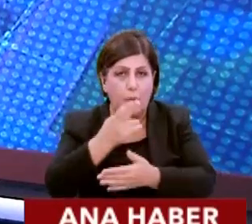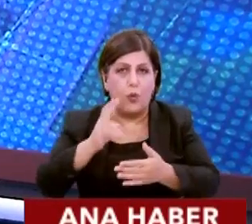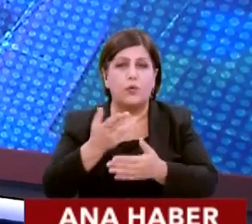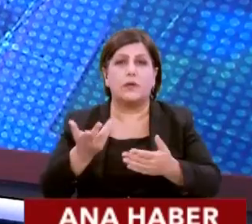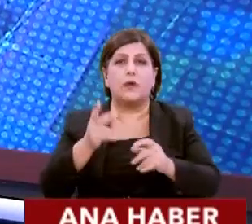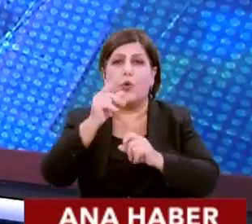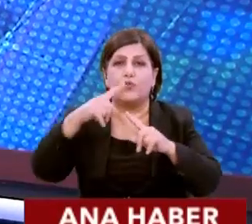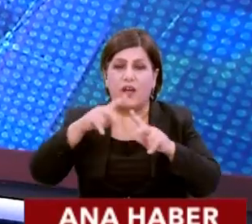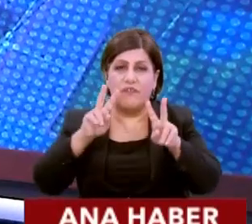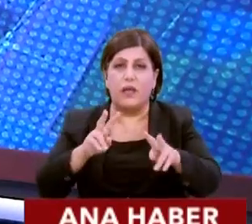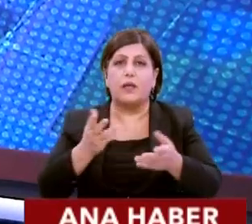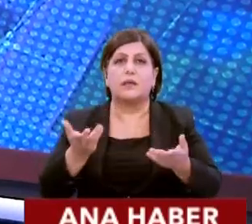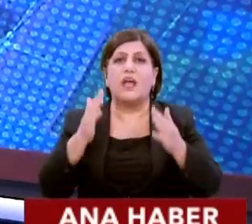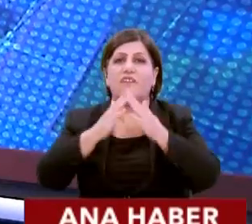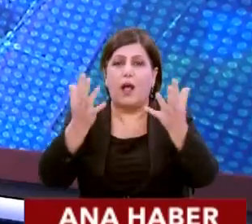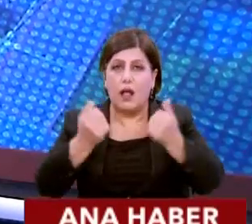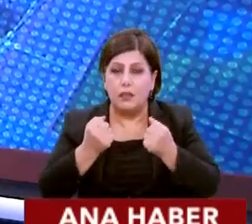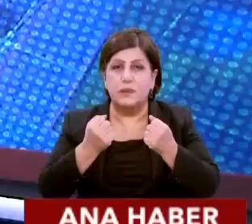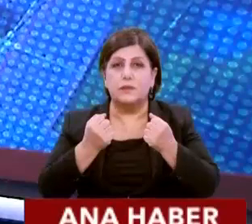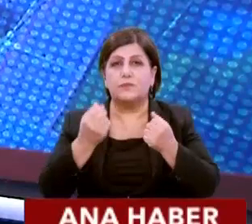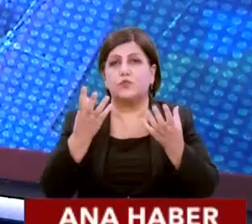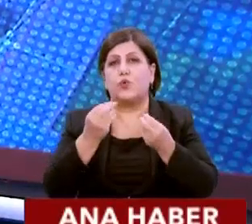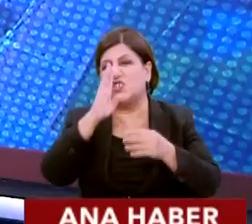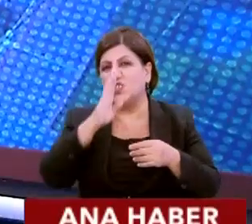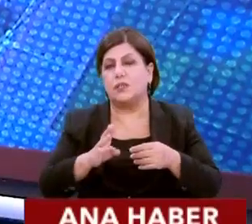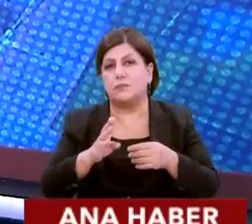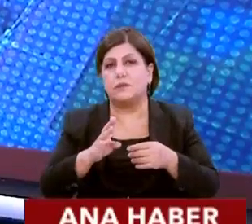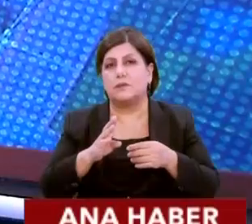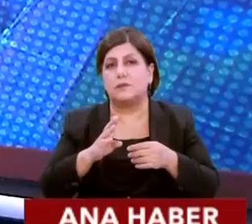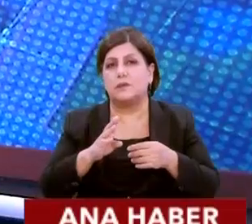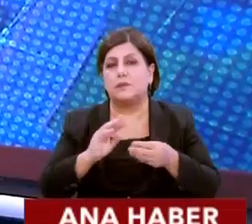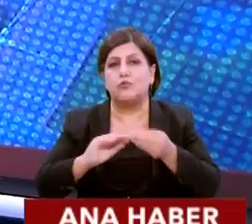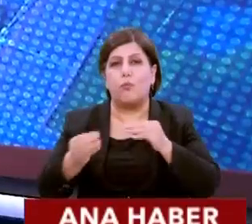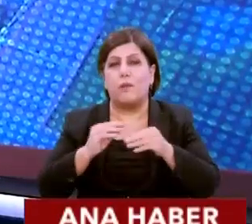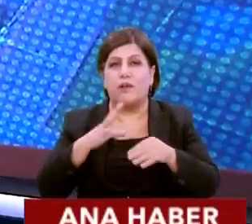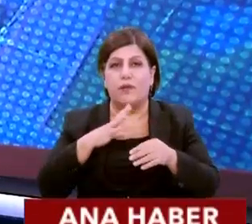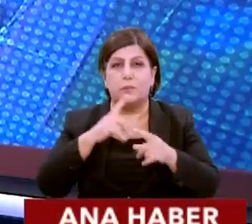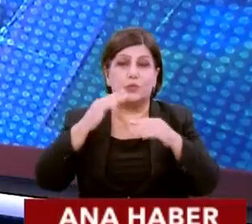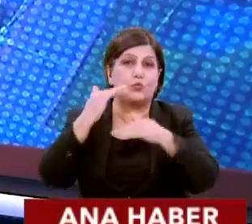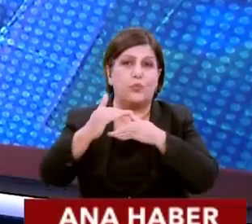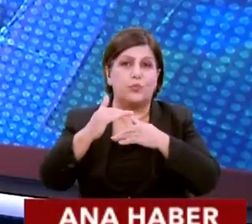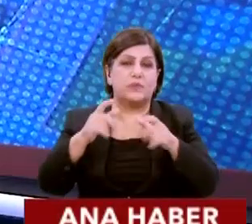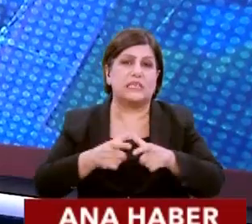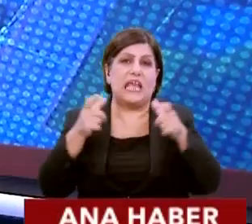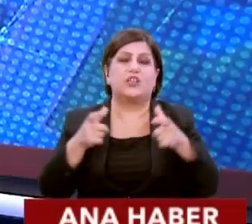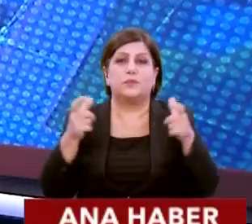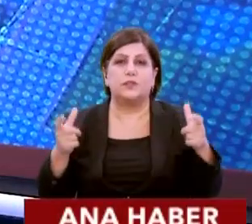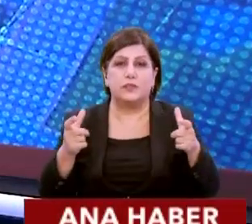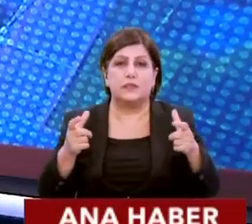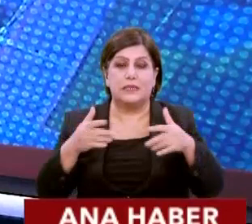ÖTV matrahı ev alımında çok ciddi handikaplılar bir toplumun gelişmişliğine